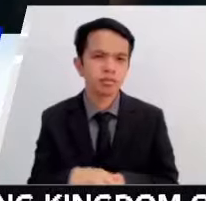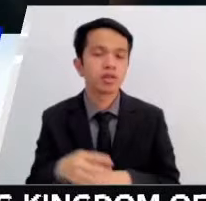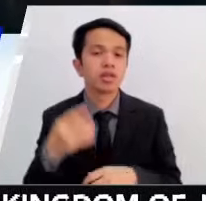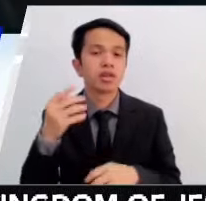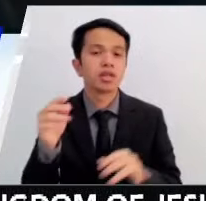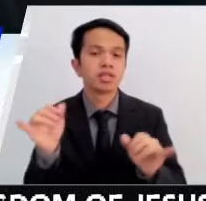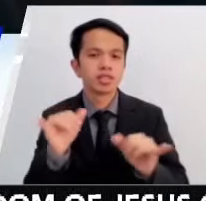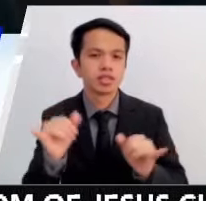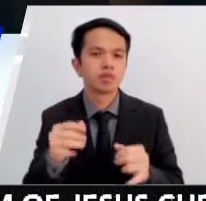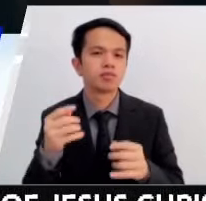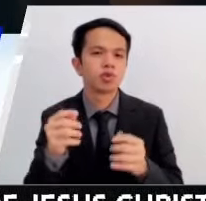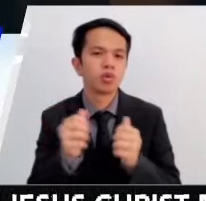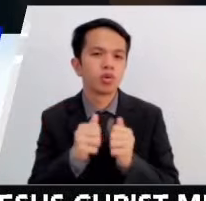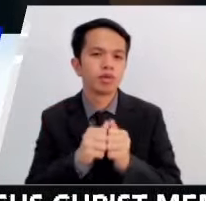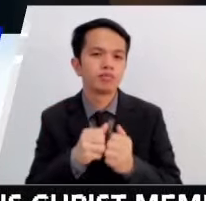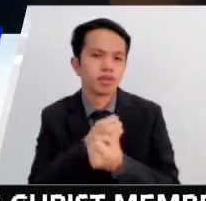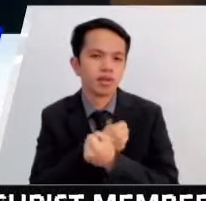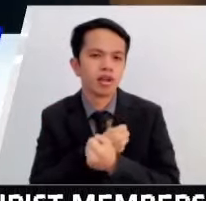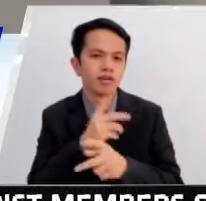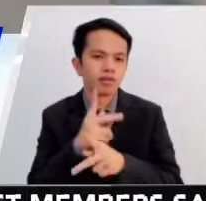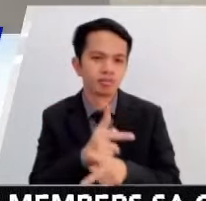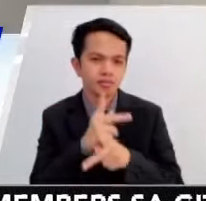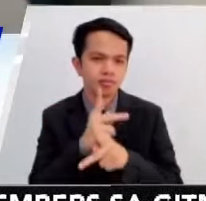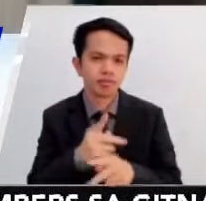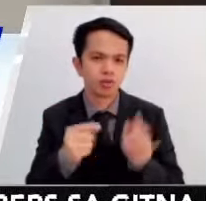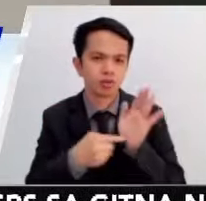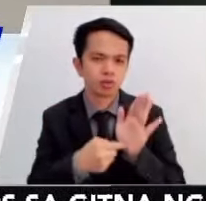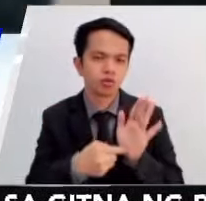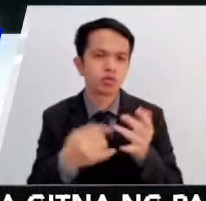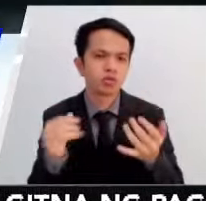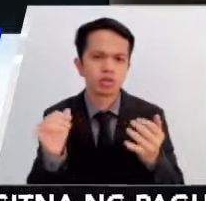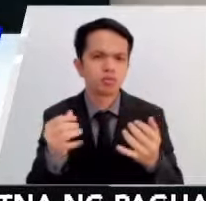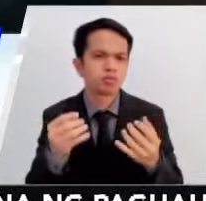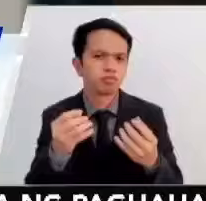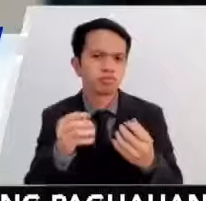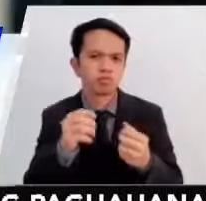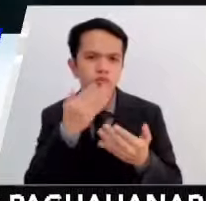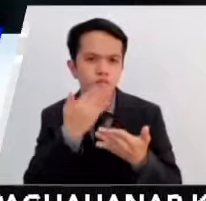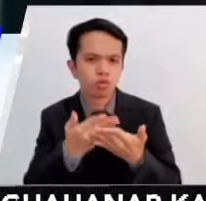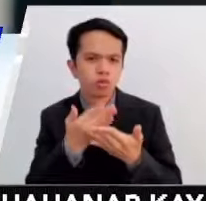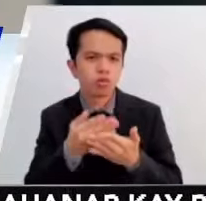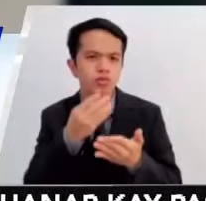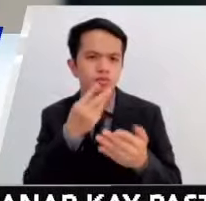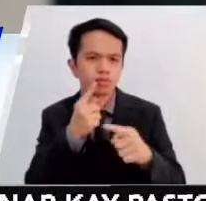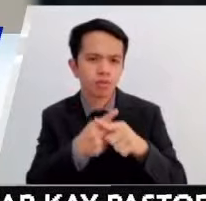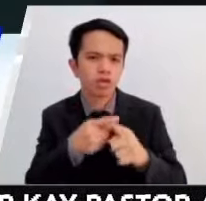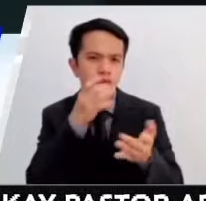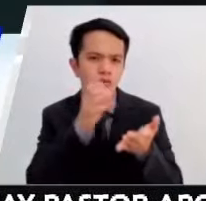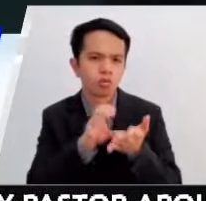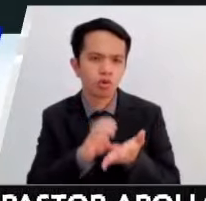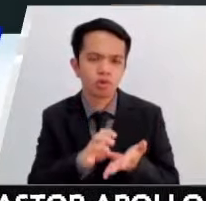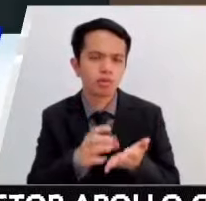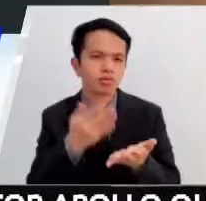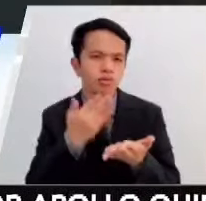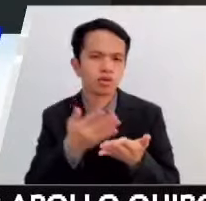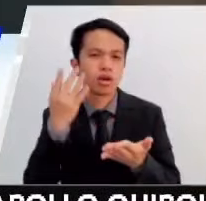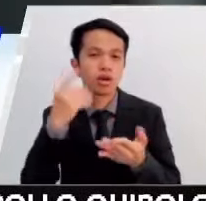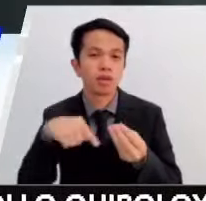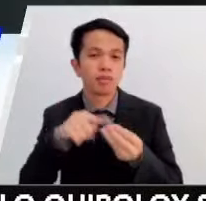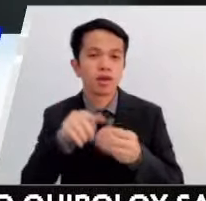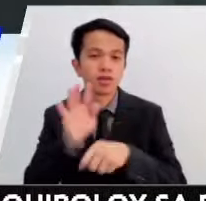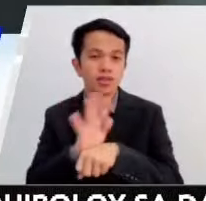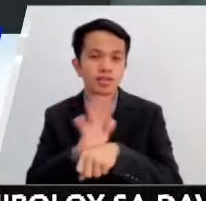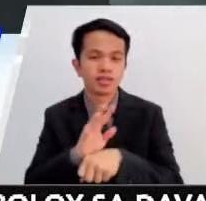and care. Masaya rin daw si Bea sa mga natatanggap na positive comments tungkol sa kanilang top rating serye na Widow's War.